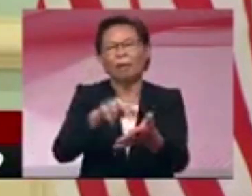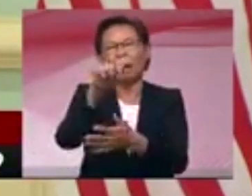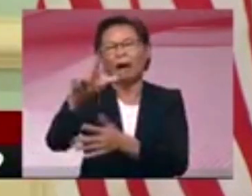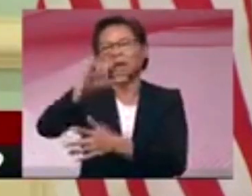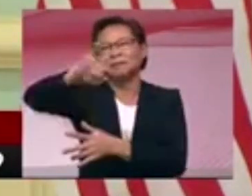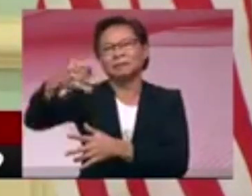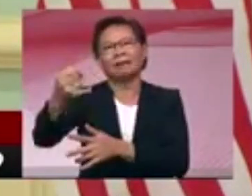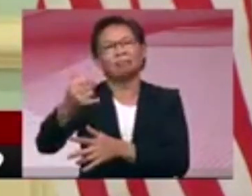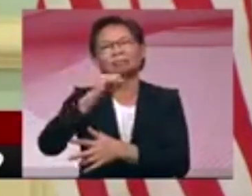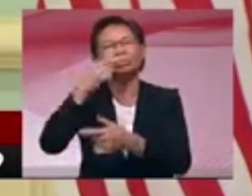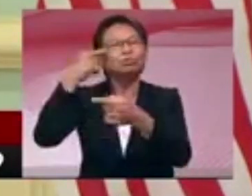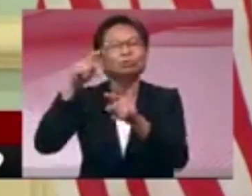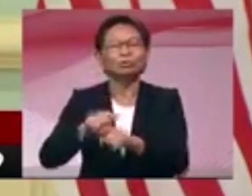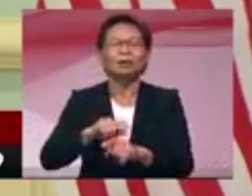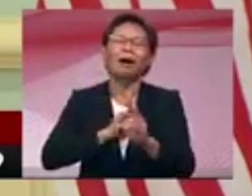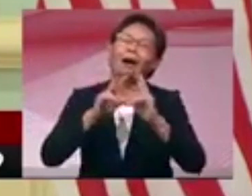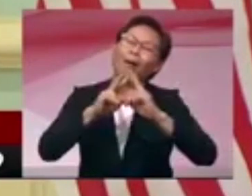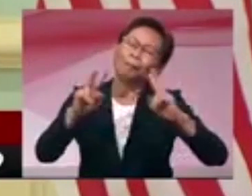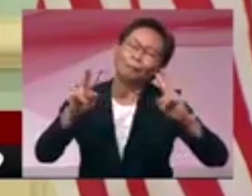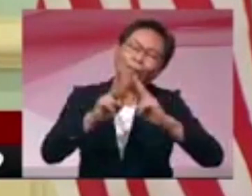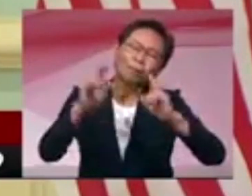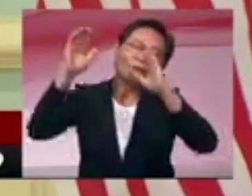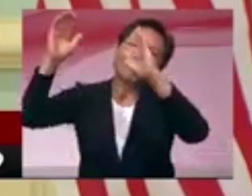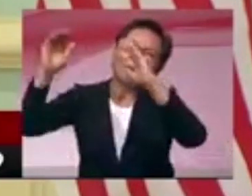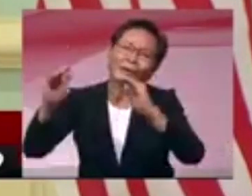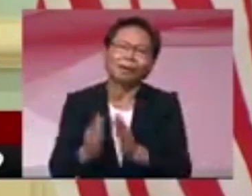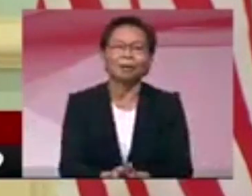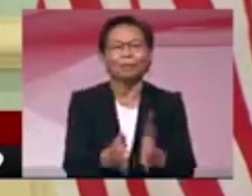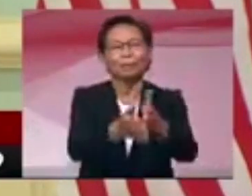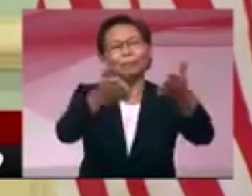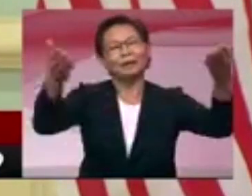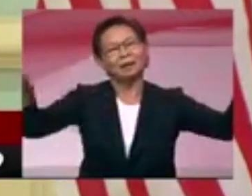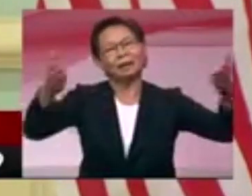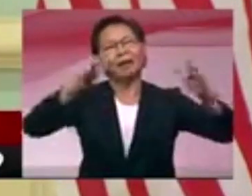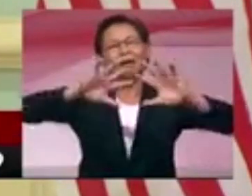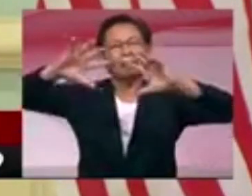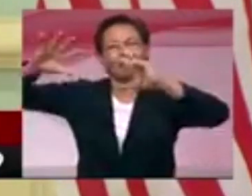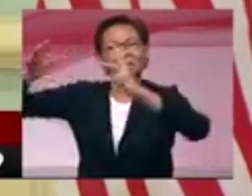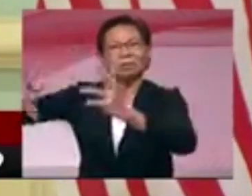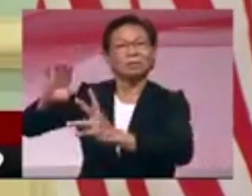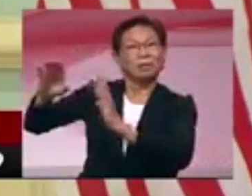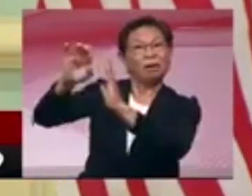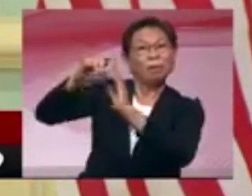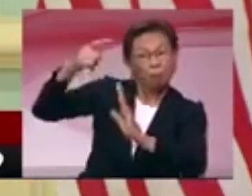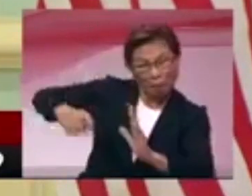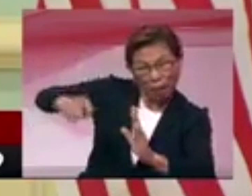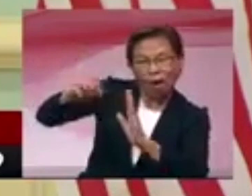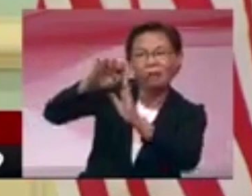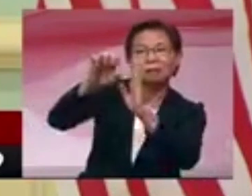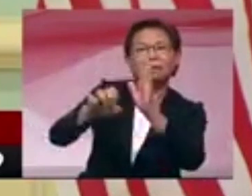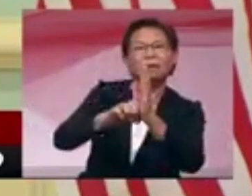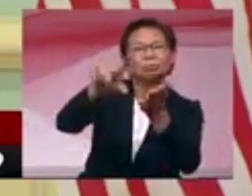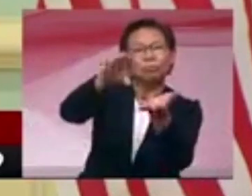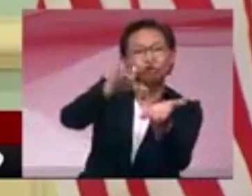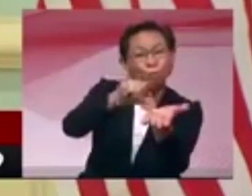daripada Al Jazeera ini. Jadi saya amat berharap sebagai sebuah media antarabangsa yang sepatutnya mempunyai etika yang kewartawanan yang